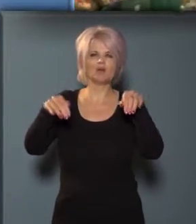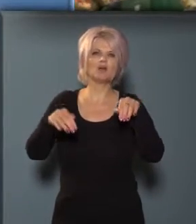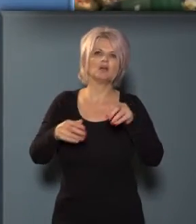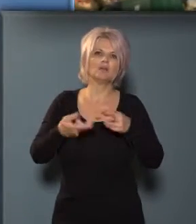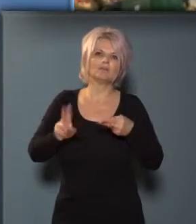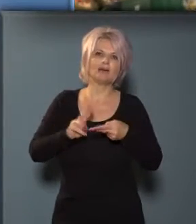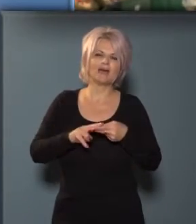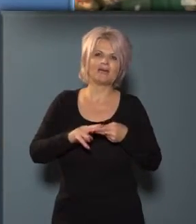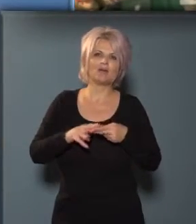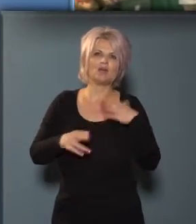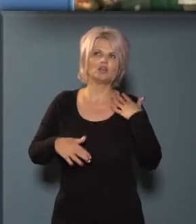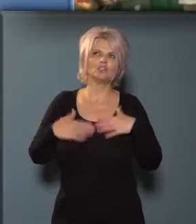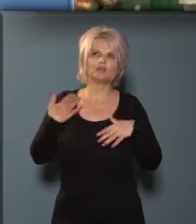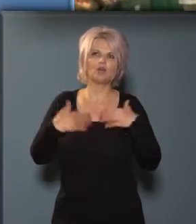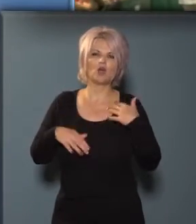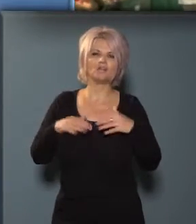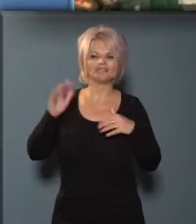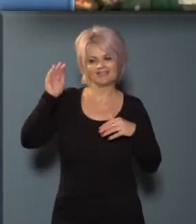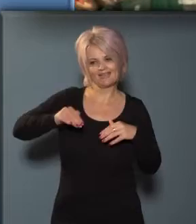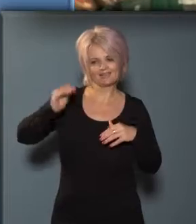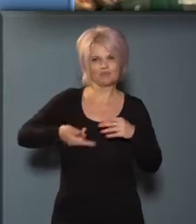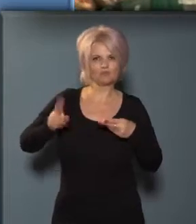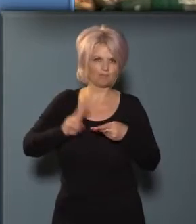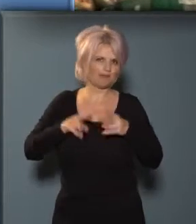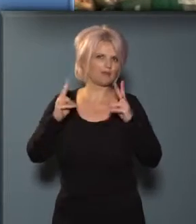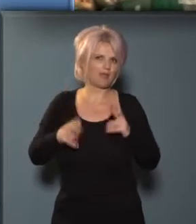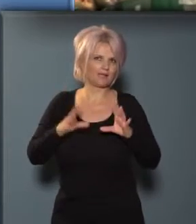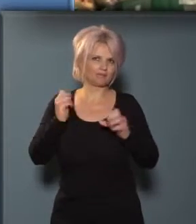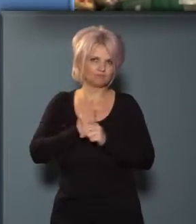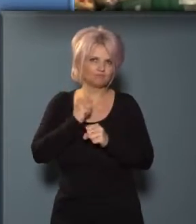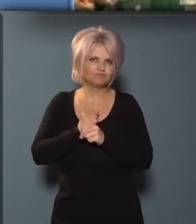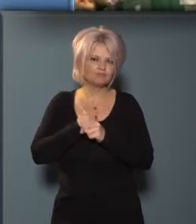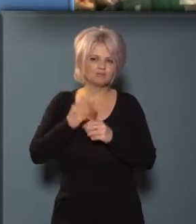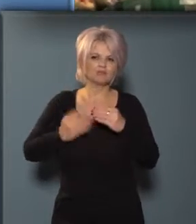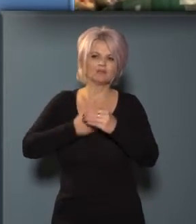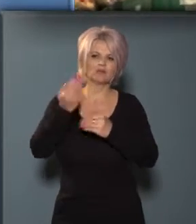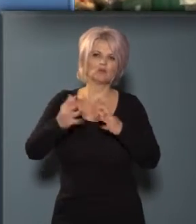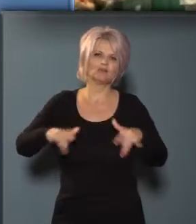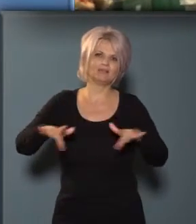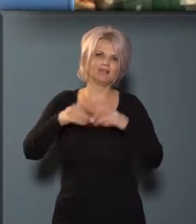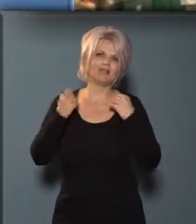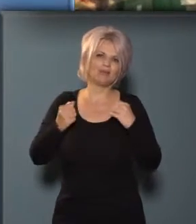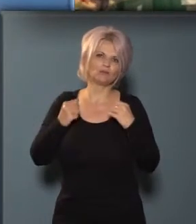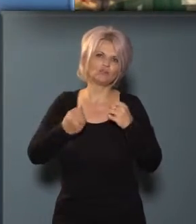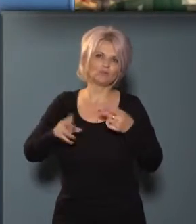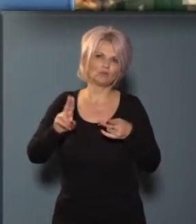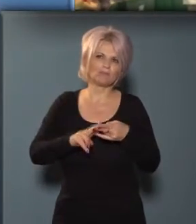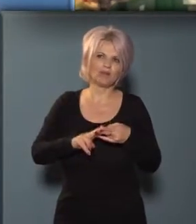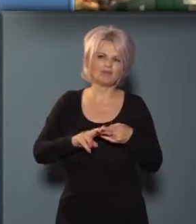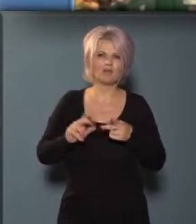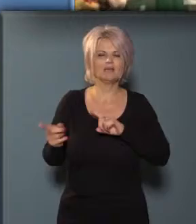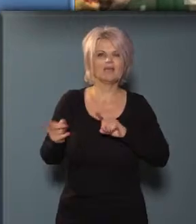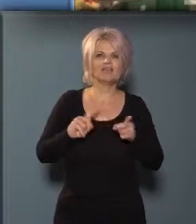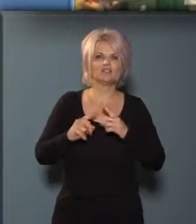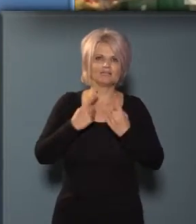strandkézilabdapálya, ezeket talán meg lehetne valósítani, vagy kültéri erősítőpálya, esetleg egy